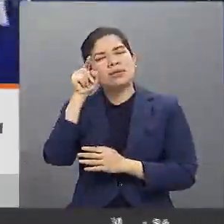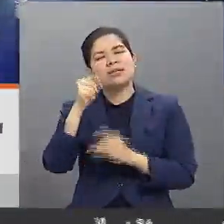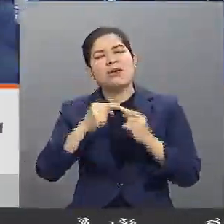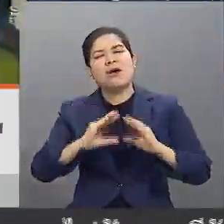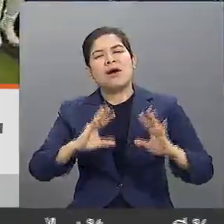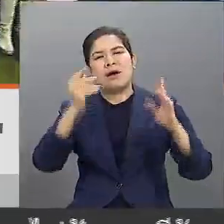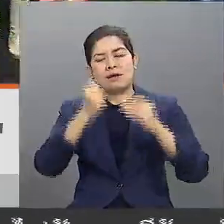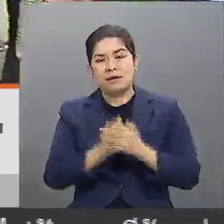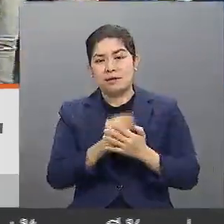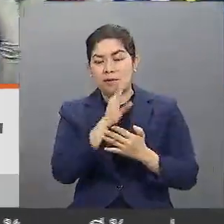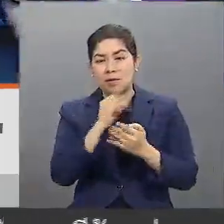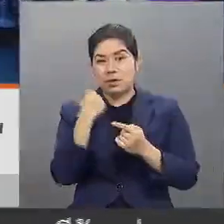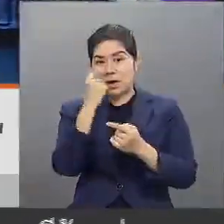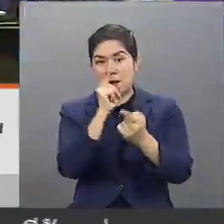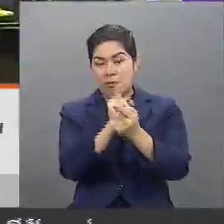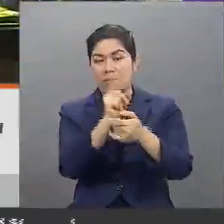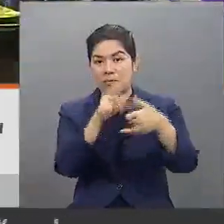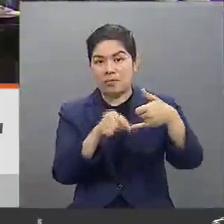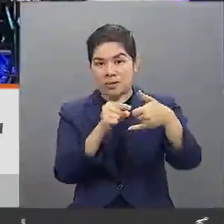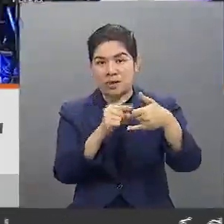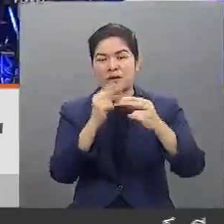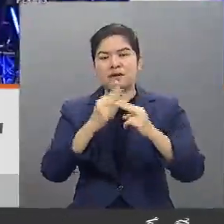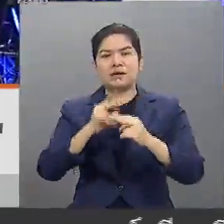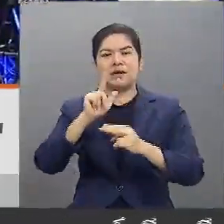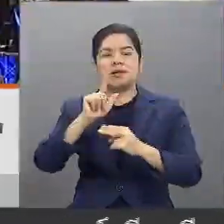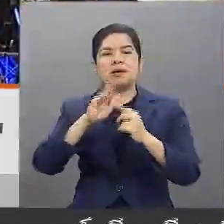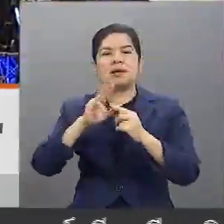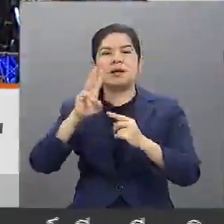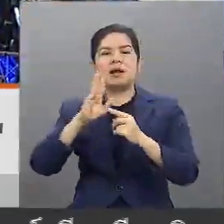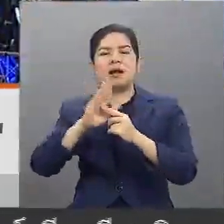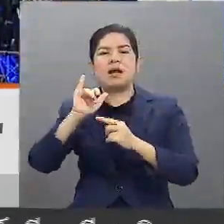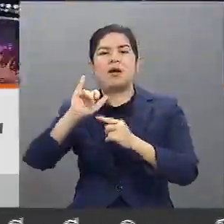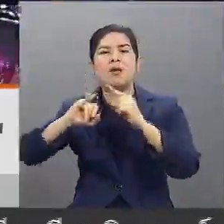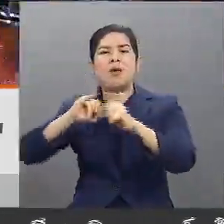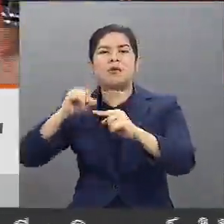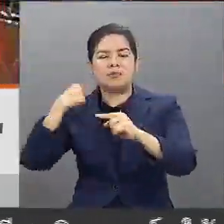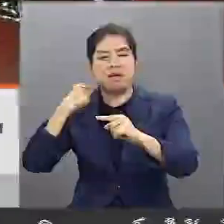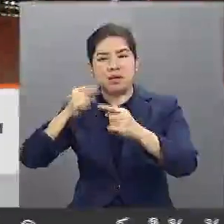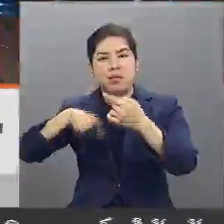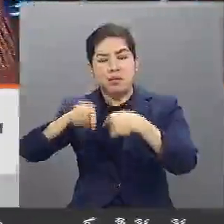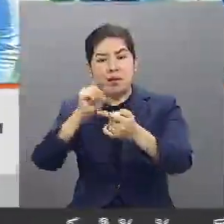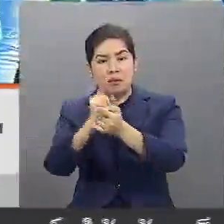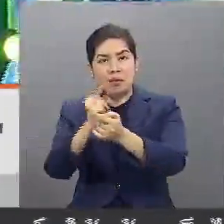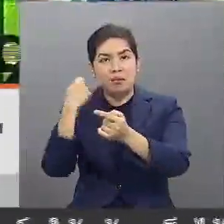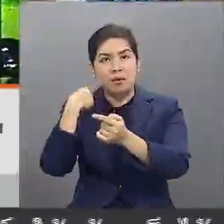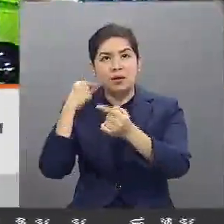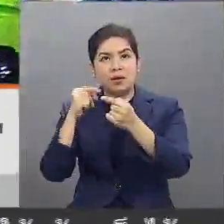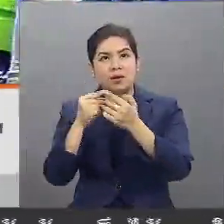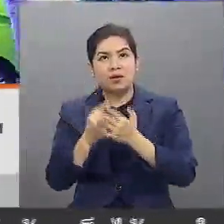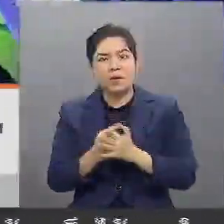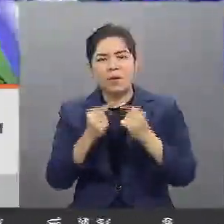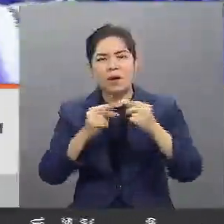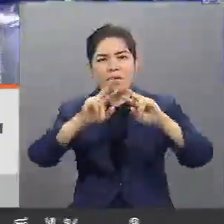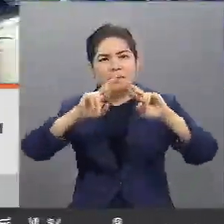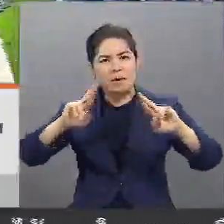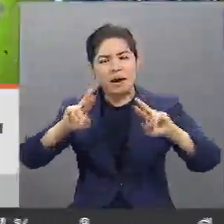วหมอลำเสียงดีลาวันจันเพนต้องไปเจอตามงานจ้างงานคอนเสิร์ตหรือว่าร้านอะไหล่รถยนต์ที่เป็นกิจการส่วนตัว